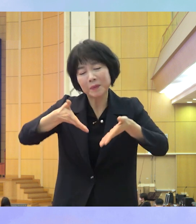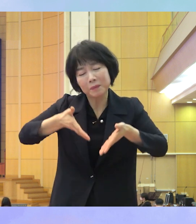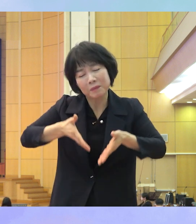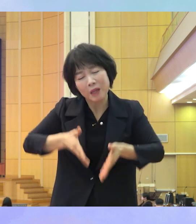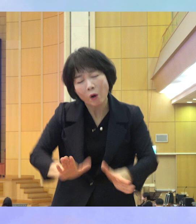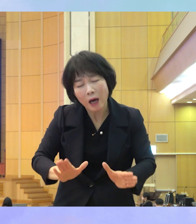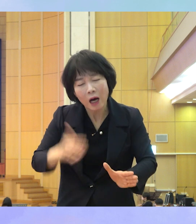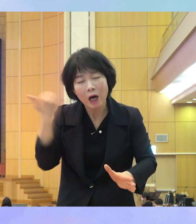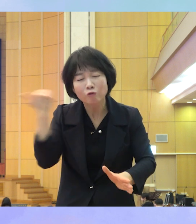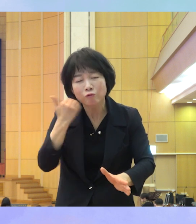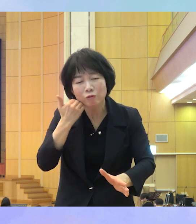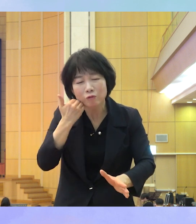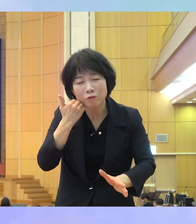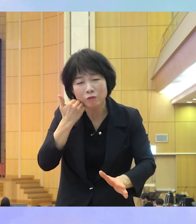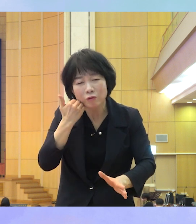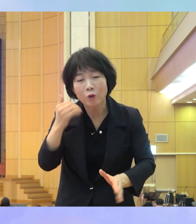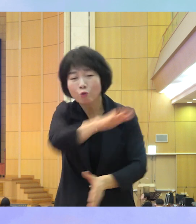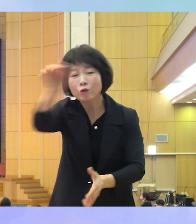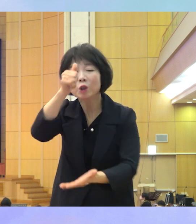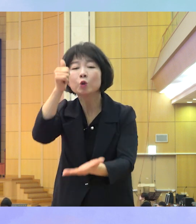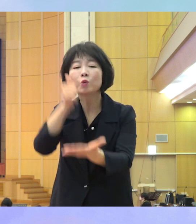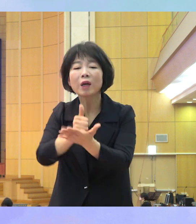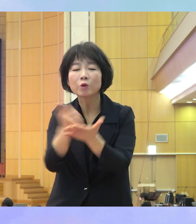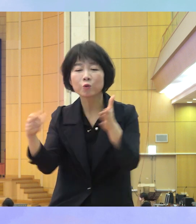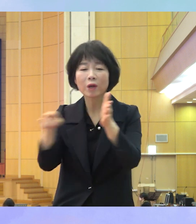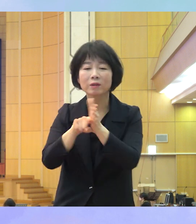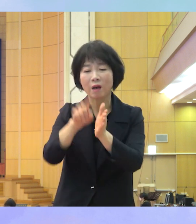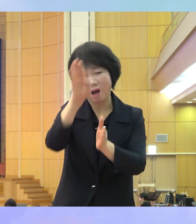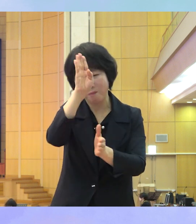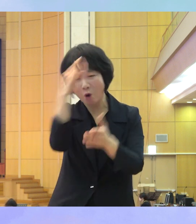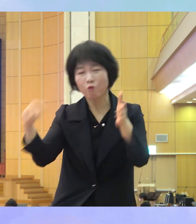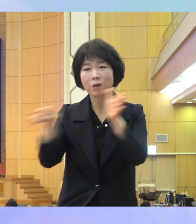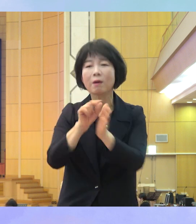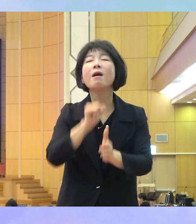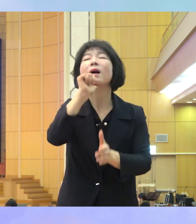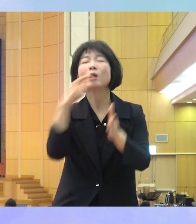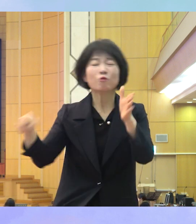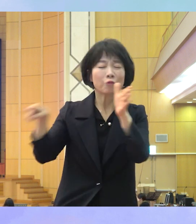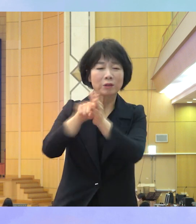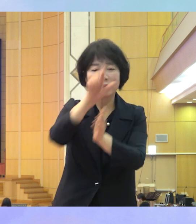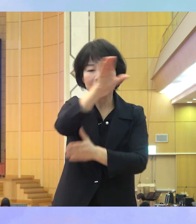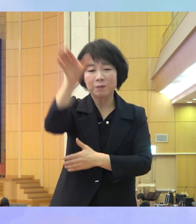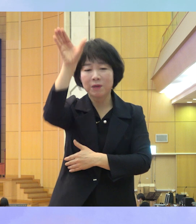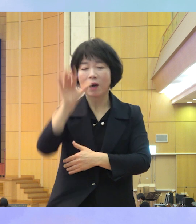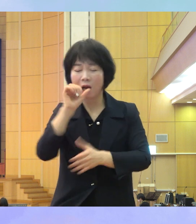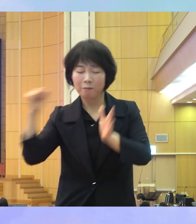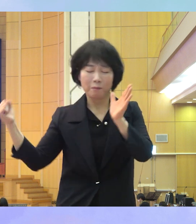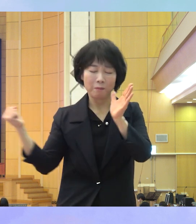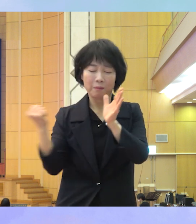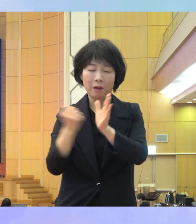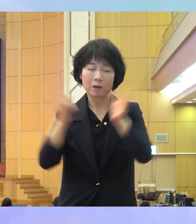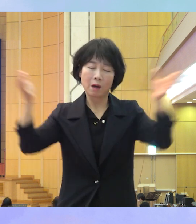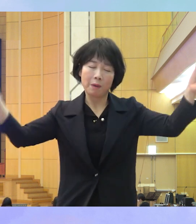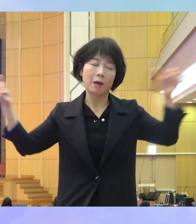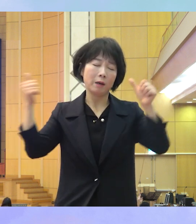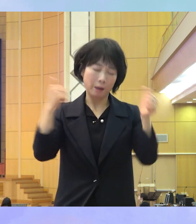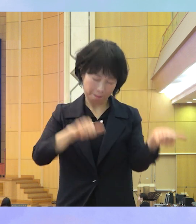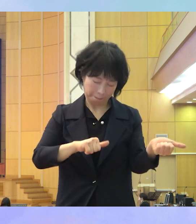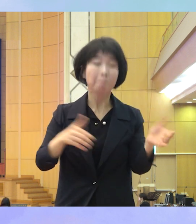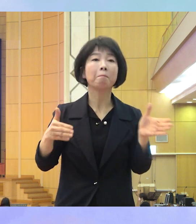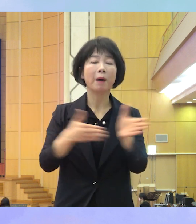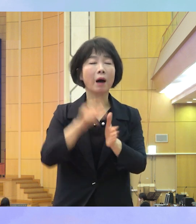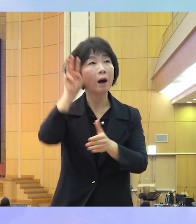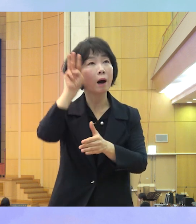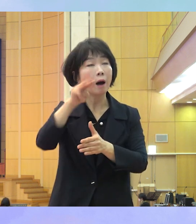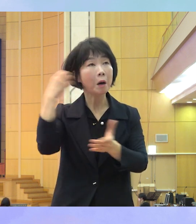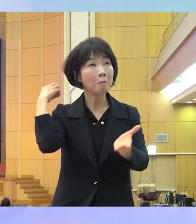탄생하시고 우리 죄를 위하여, 질병을 위하여, 가난을 위하여 십자가에 못 박혀 죽으셨다가